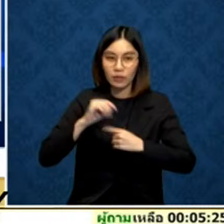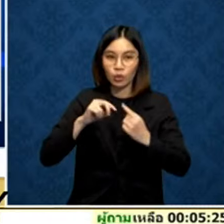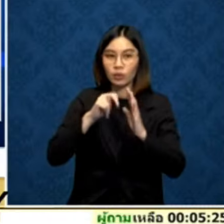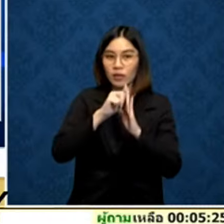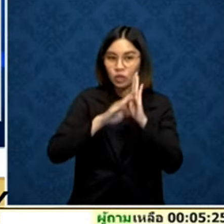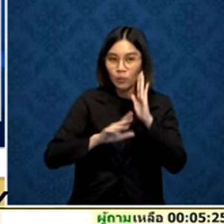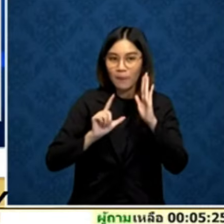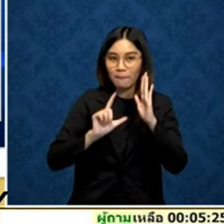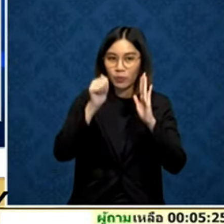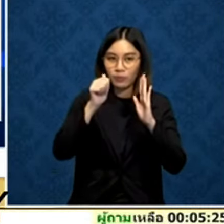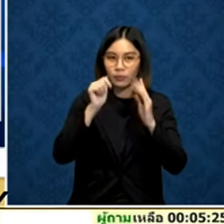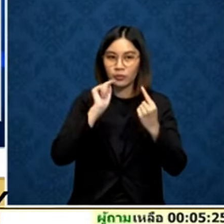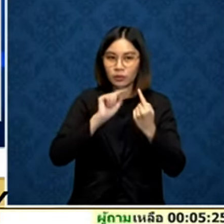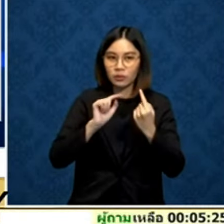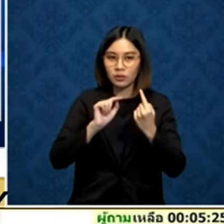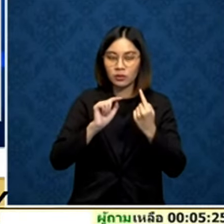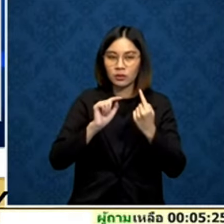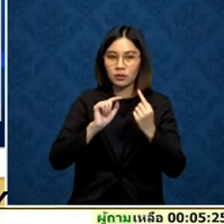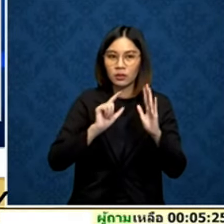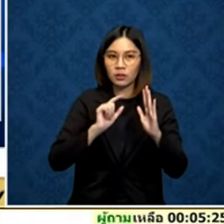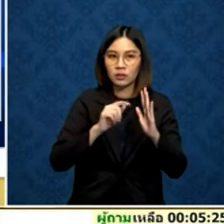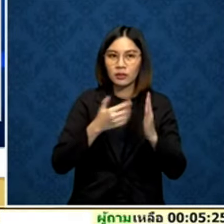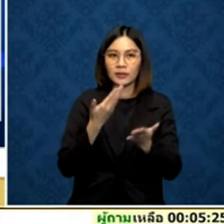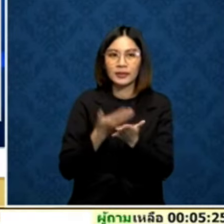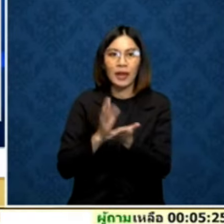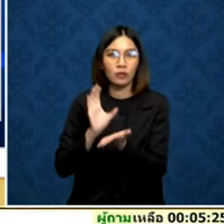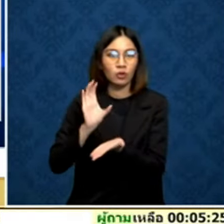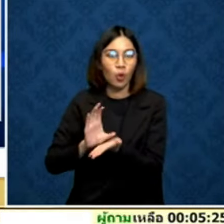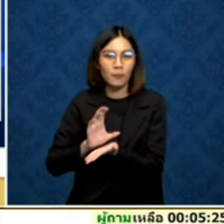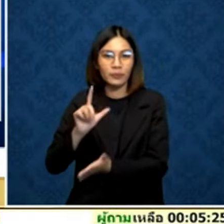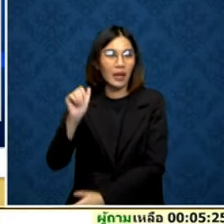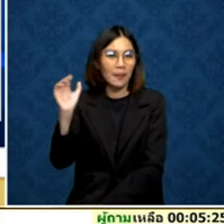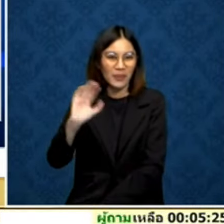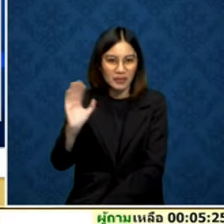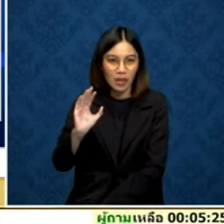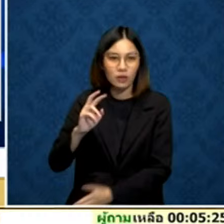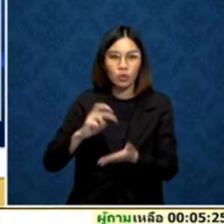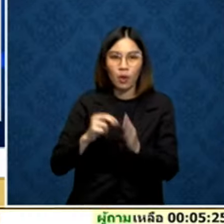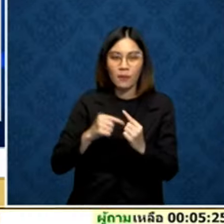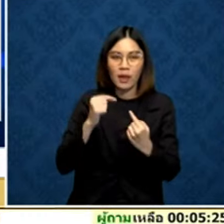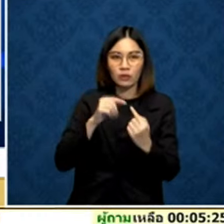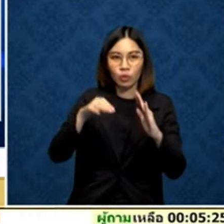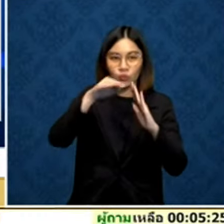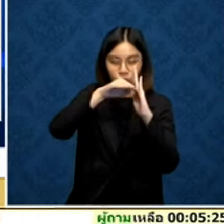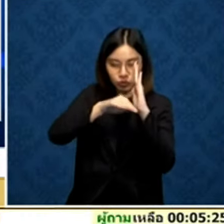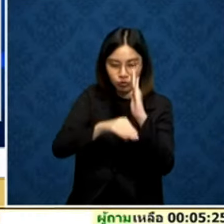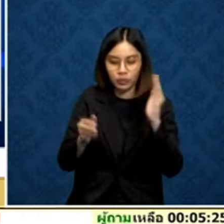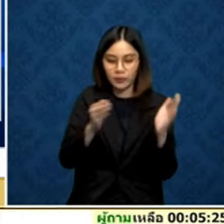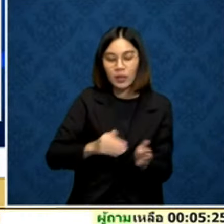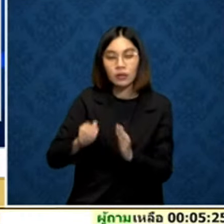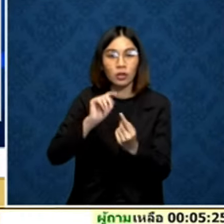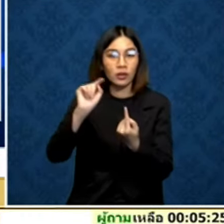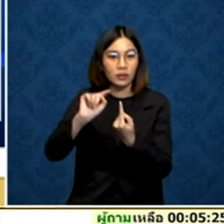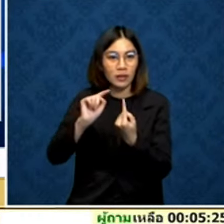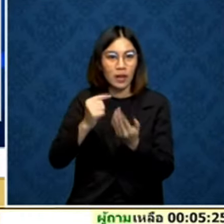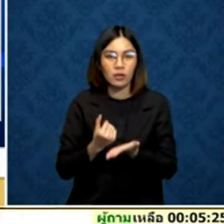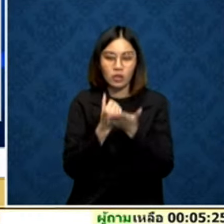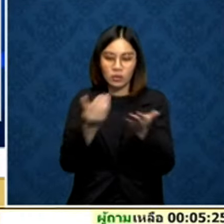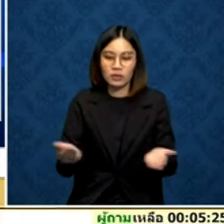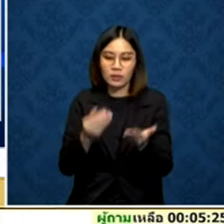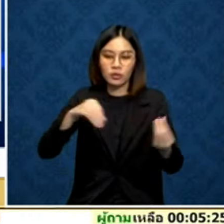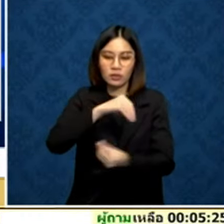ลักไม่เป็นการไม่ใช้งบประมาณเป็นหลักทำให้เป็นหนึ่งใน growth engine ของการที่เราสามารถที่จะพยุงเศรษฐกิจไป